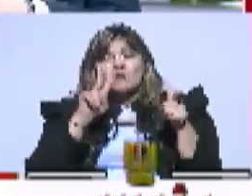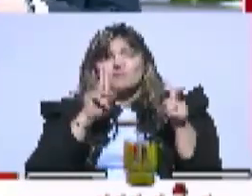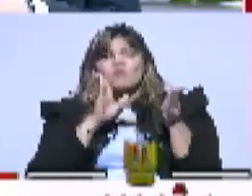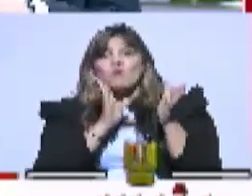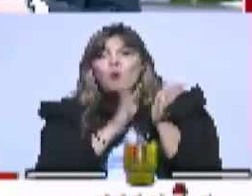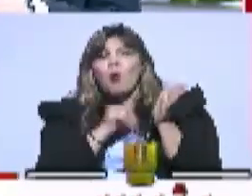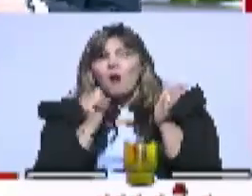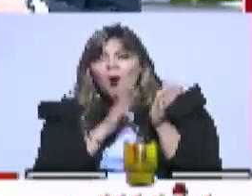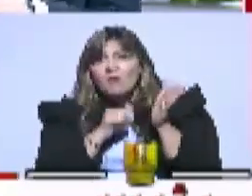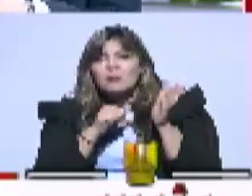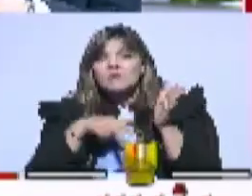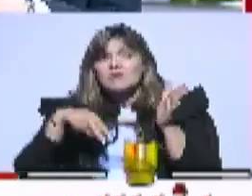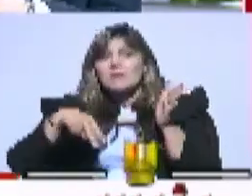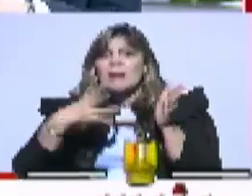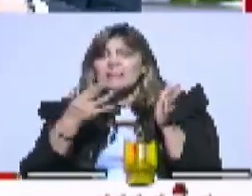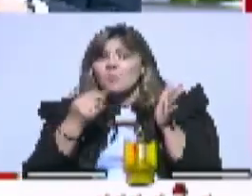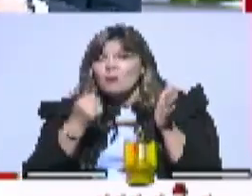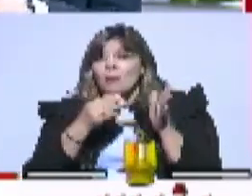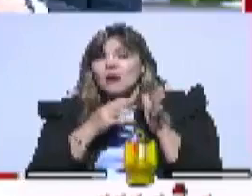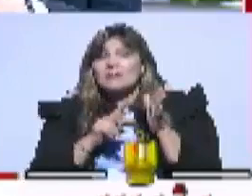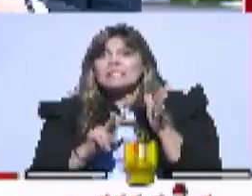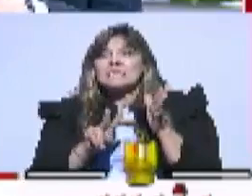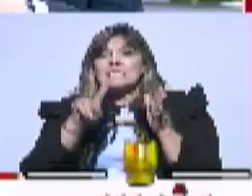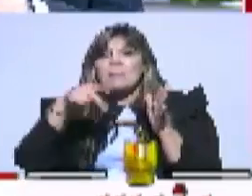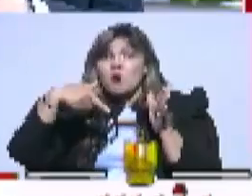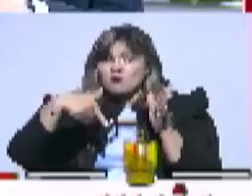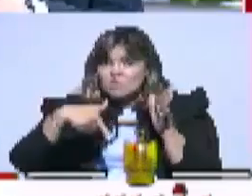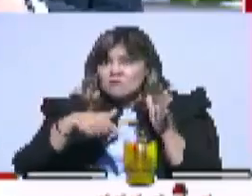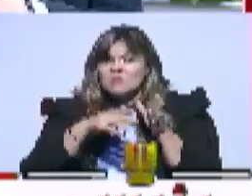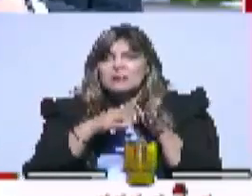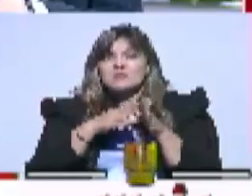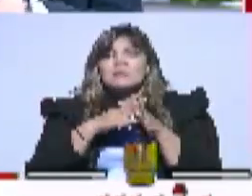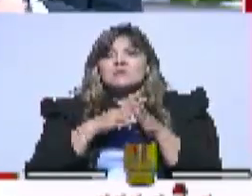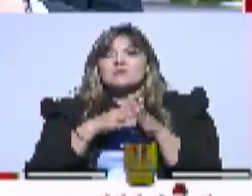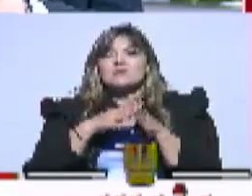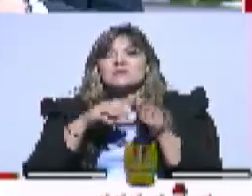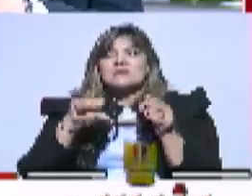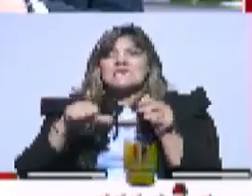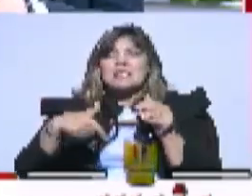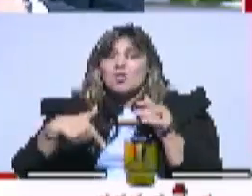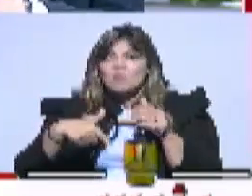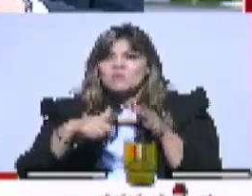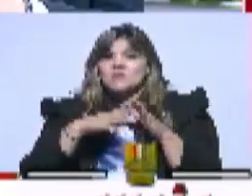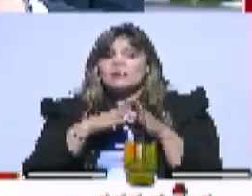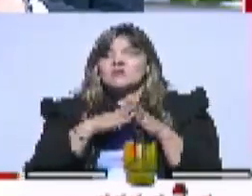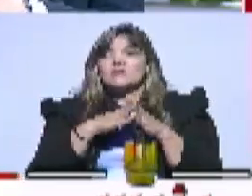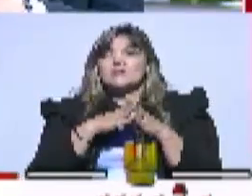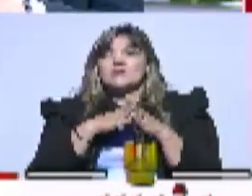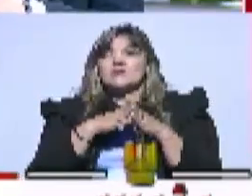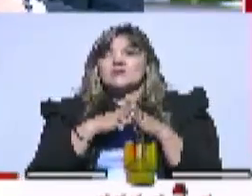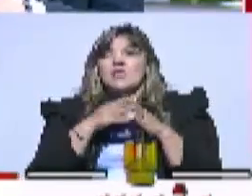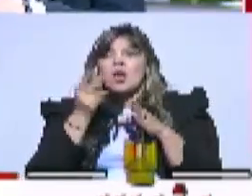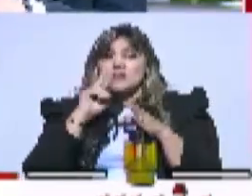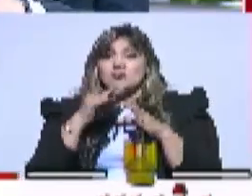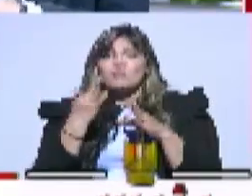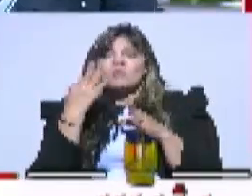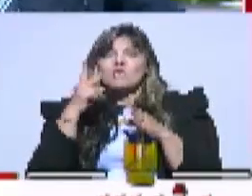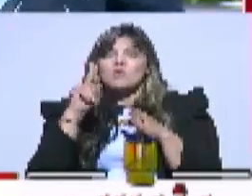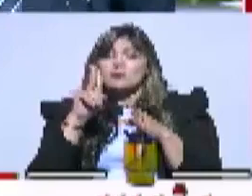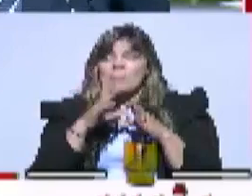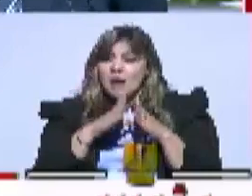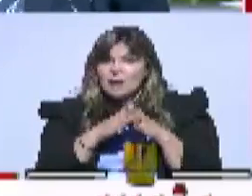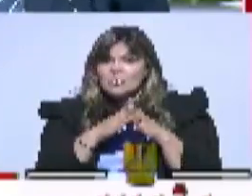خطر 48 وشافوا 67 وشافوا 69 حرب الاستنزاف وشافوا